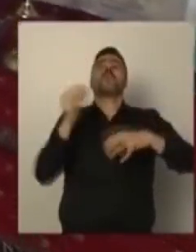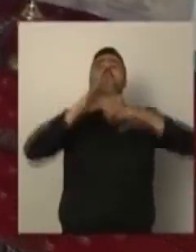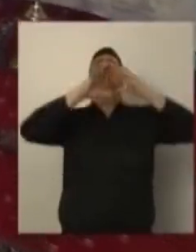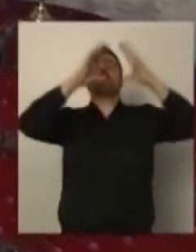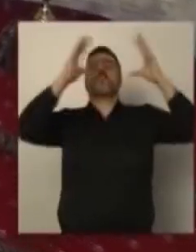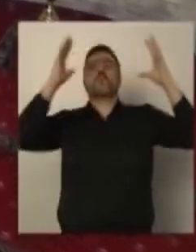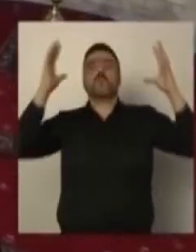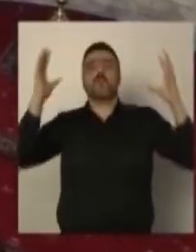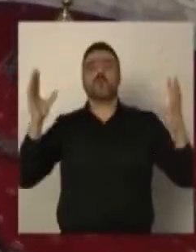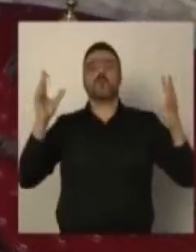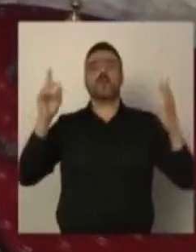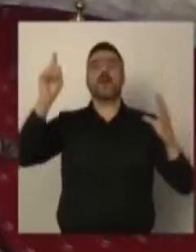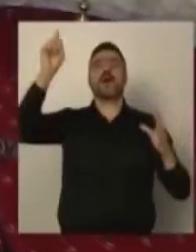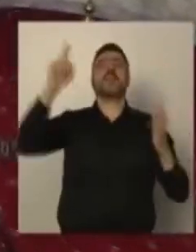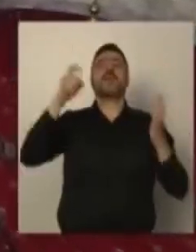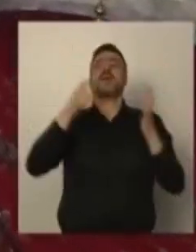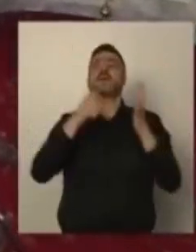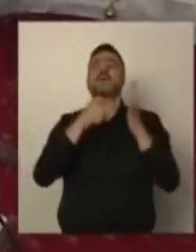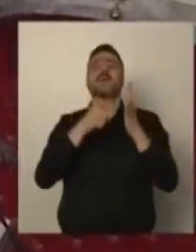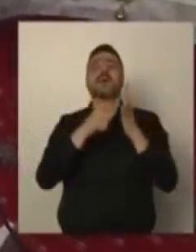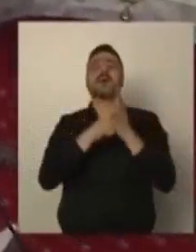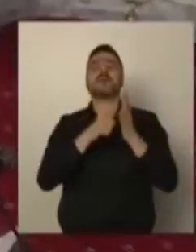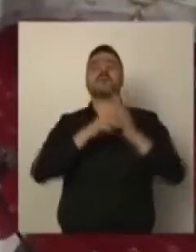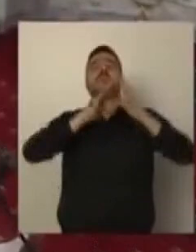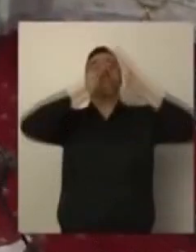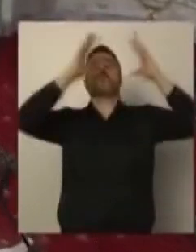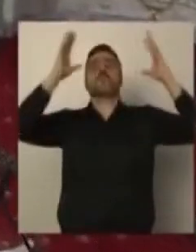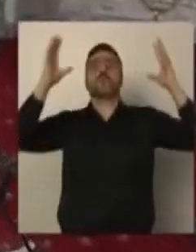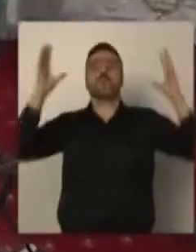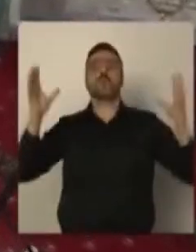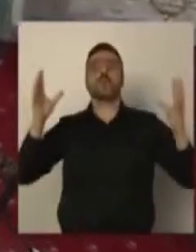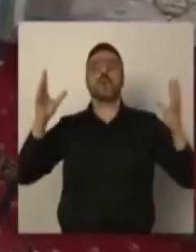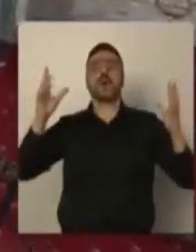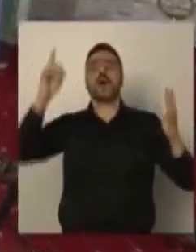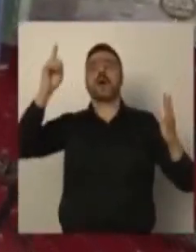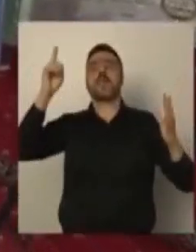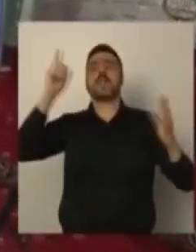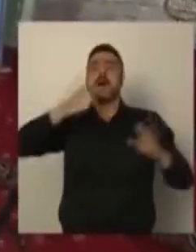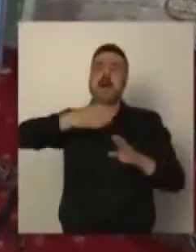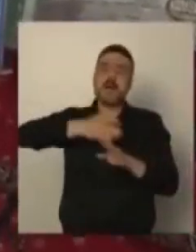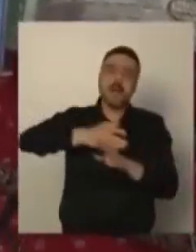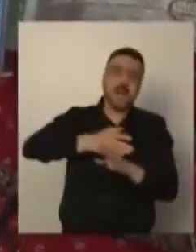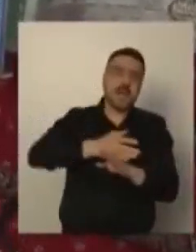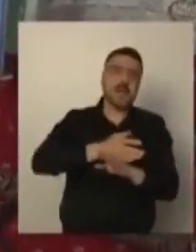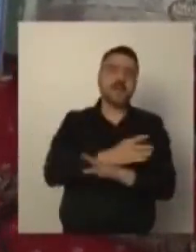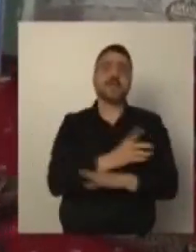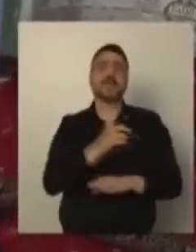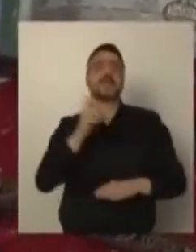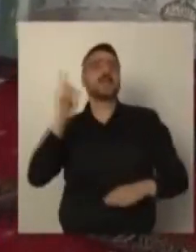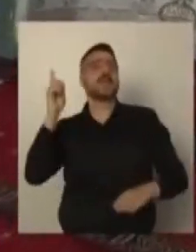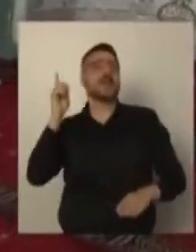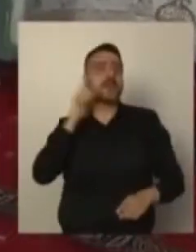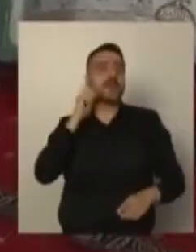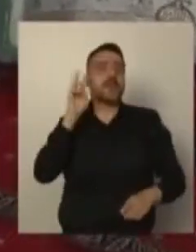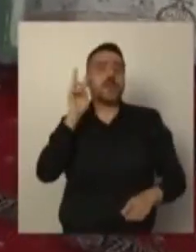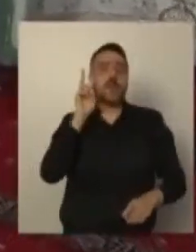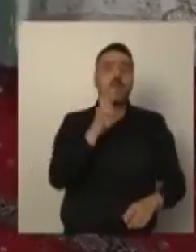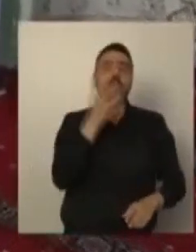münezzehtir. Onun adı ne yücedir. O gerçekten işitendir, görendir.